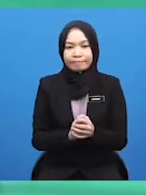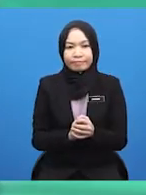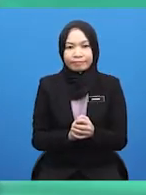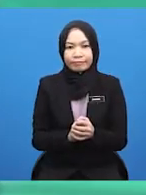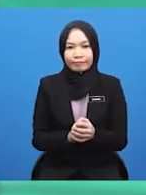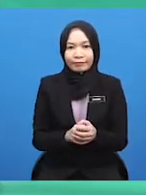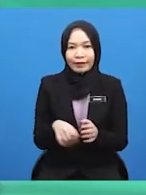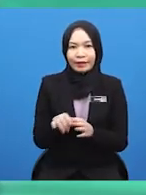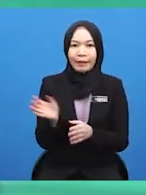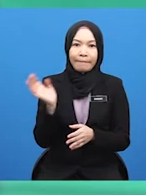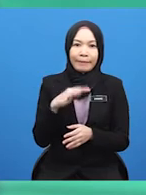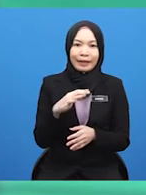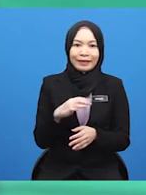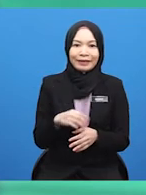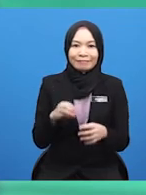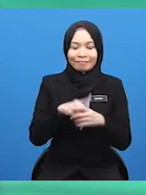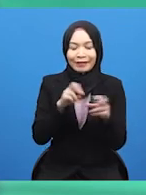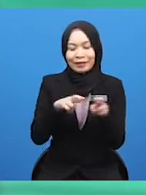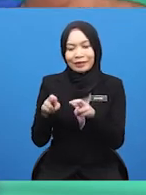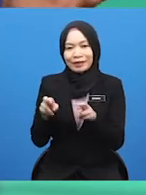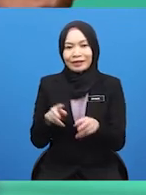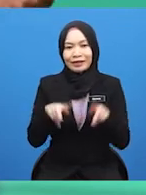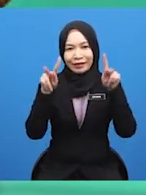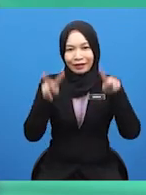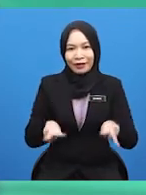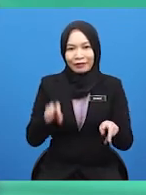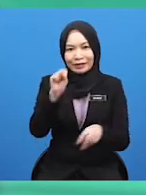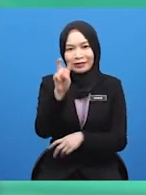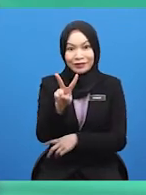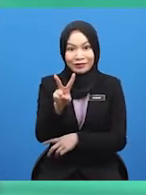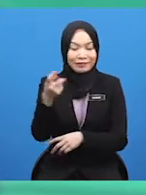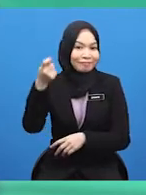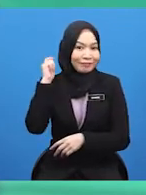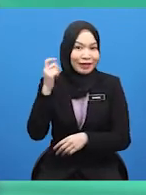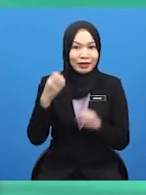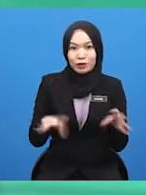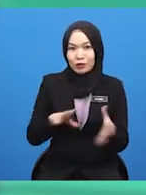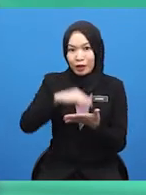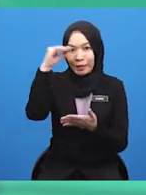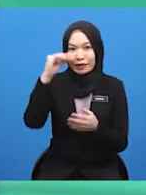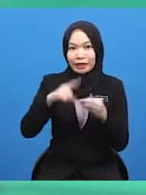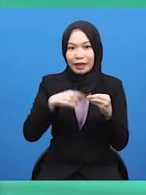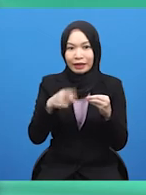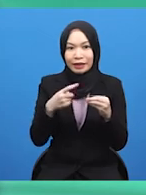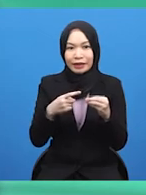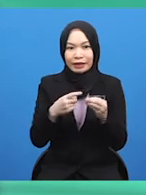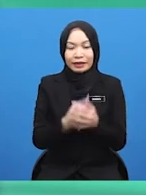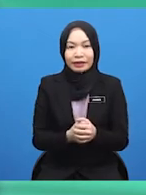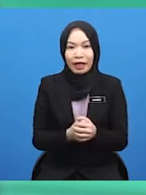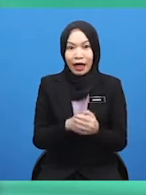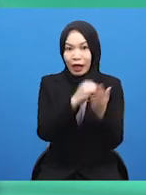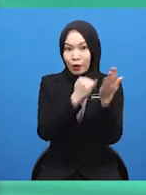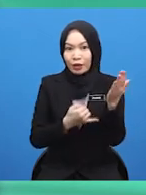dalam program Canvas SV. Ya, sebentar tadi kita telah pun mempelajari hal-hal berkaitan dengan